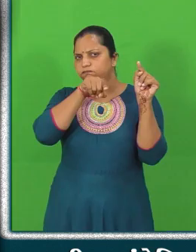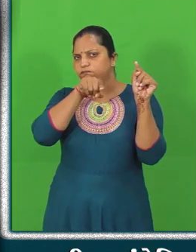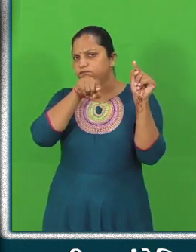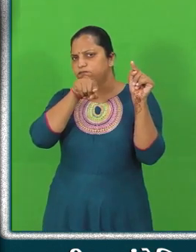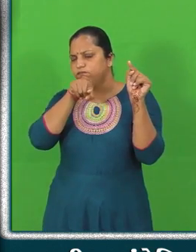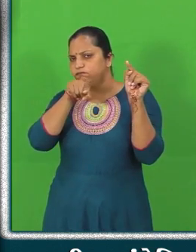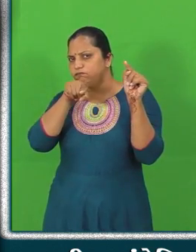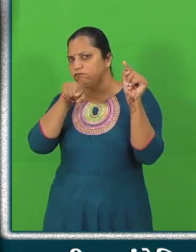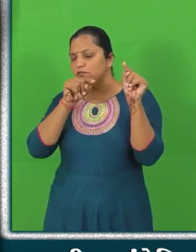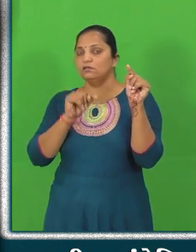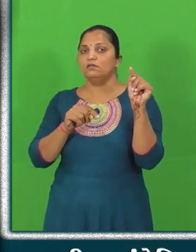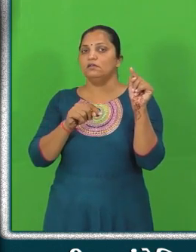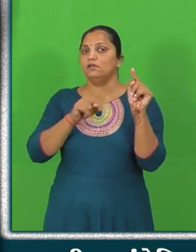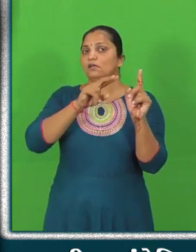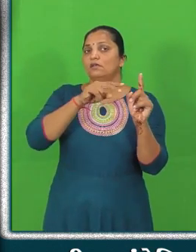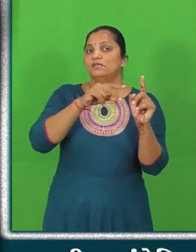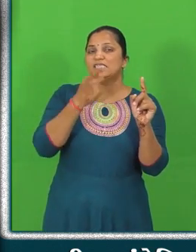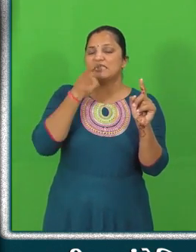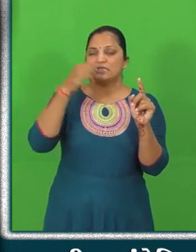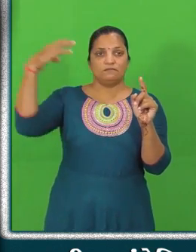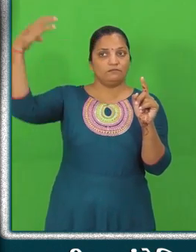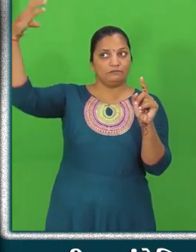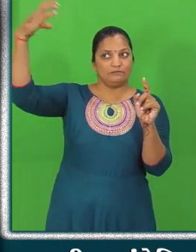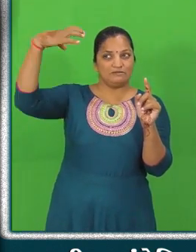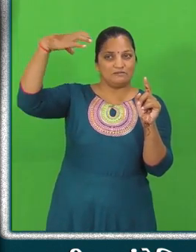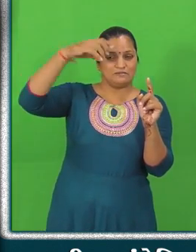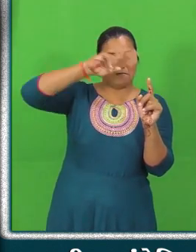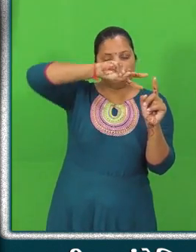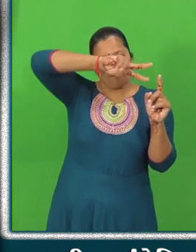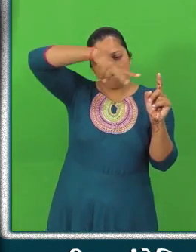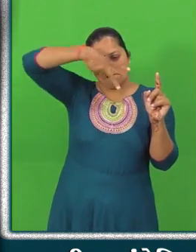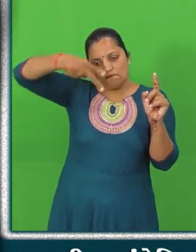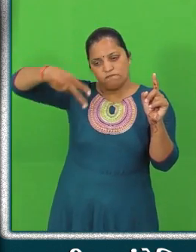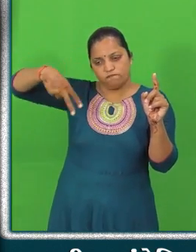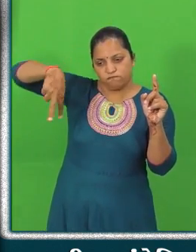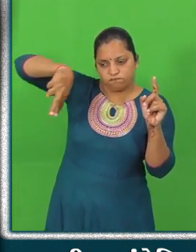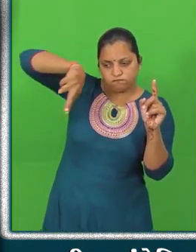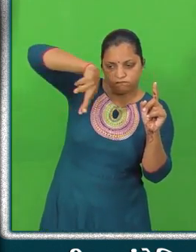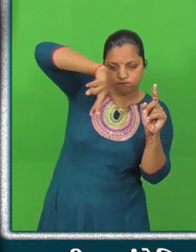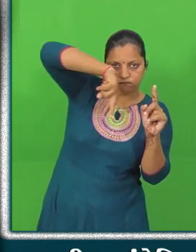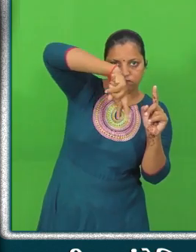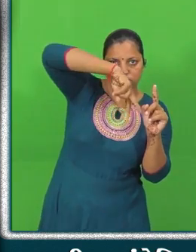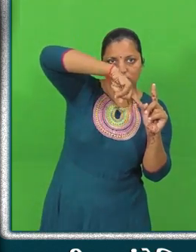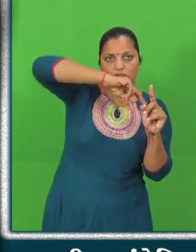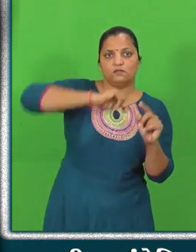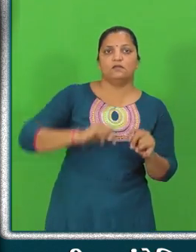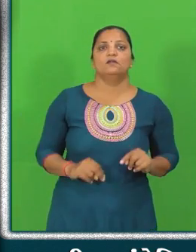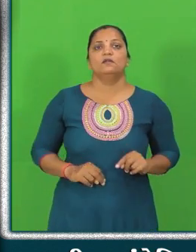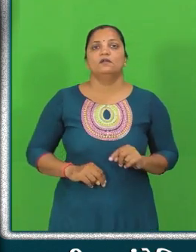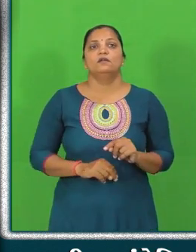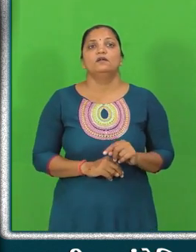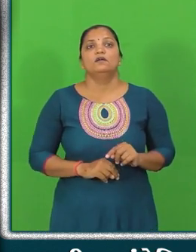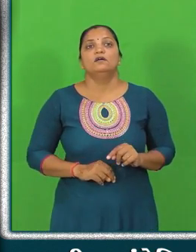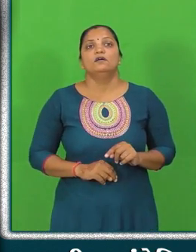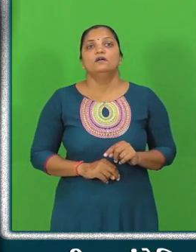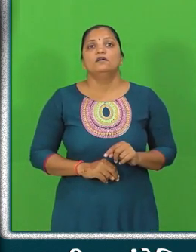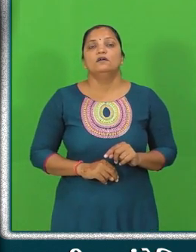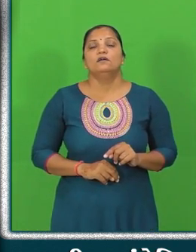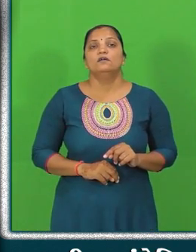વસ્તુનું પ્રતિબિંબ એટલે કે વસ્તુ ઉપર આપાત થતો આ પ્રકાશ, આપાત થયા પછી પરાવર્તિત થતો પ્રકાશ છે, એ પરાવર્તિત પ્રકાશની અંદર